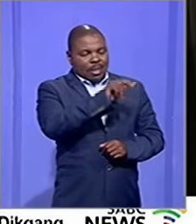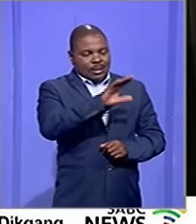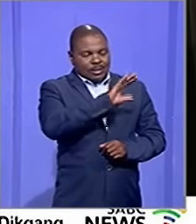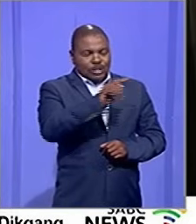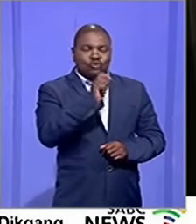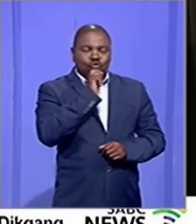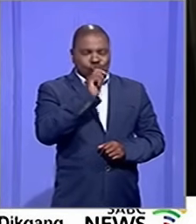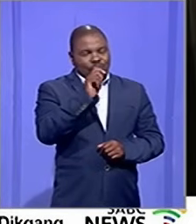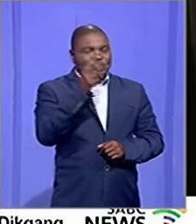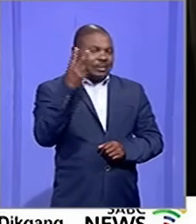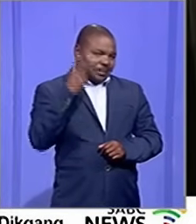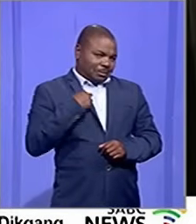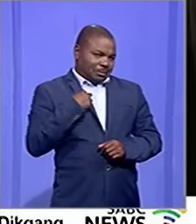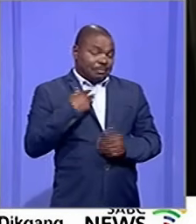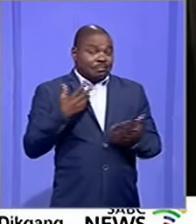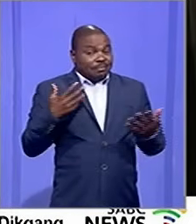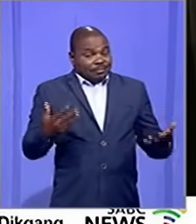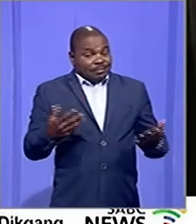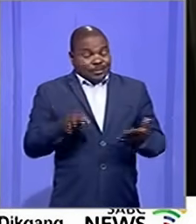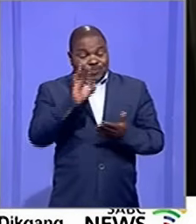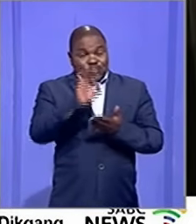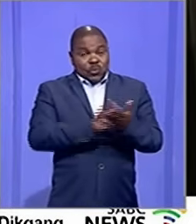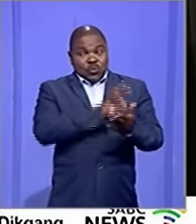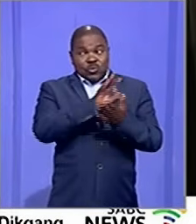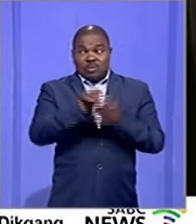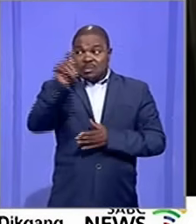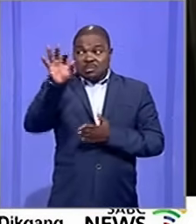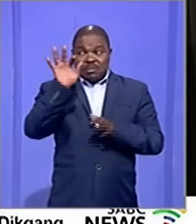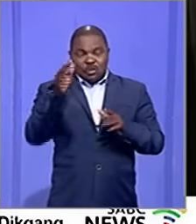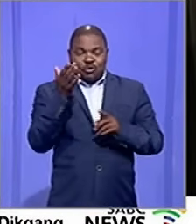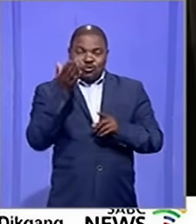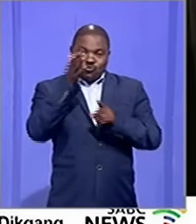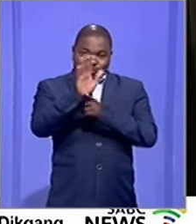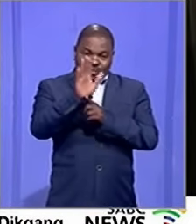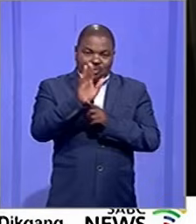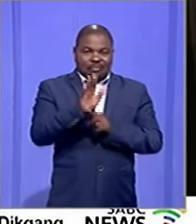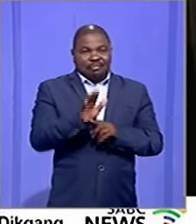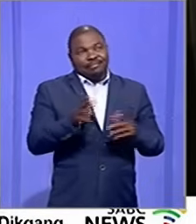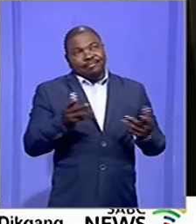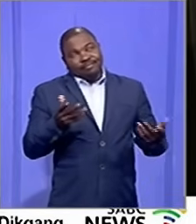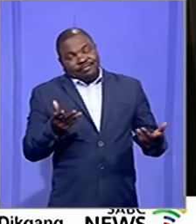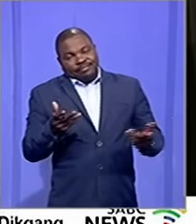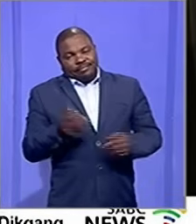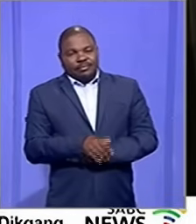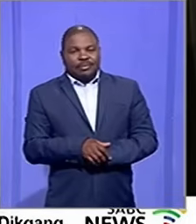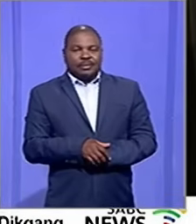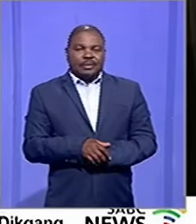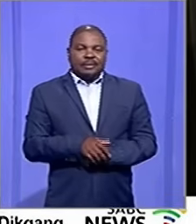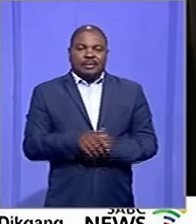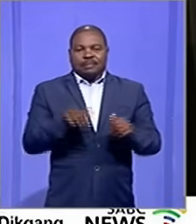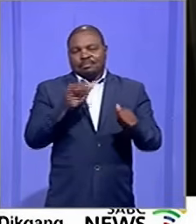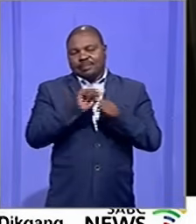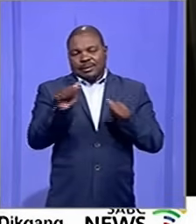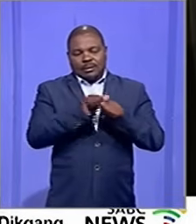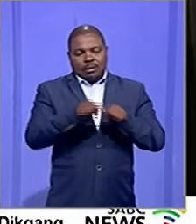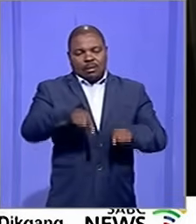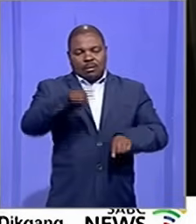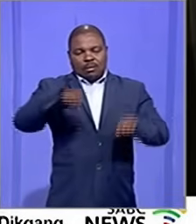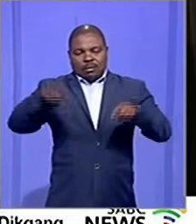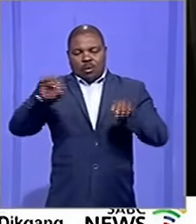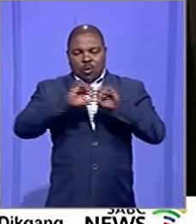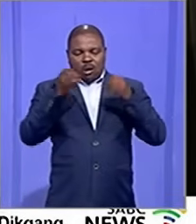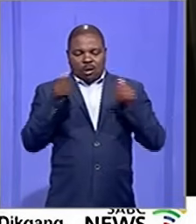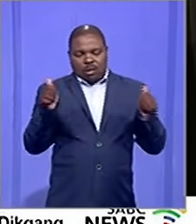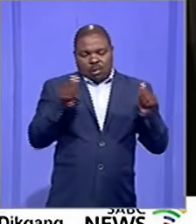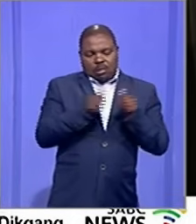nageng bjalo ka divoutu re tšwa laetša gabotse gore go kaone gore re tle re buše ke mmušo wa mohlakanelwa ka Afrika